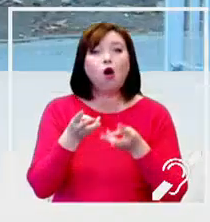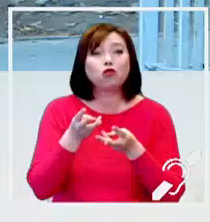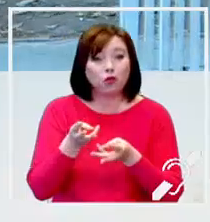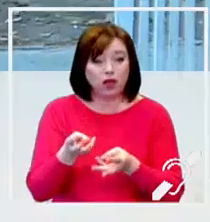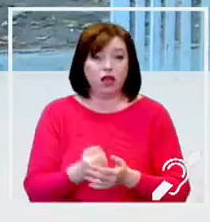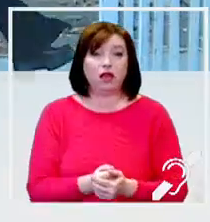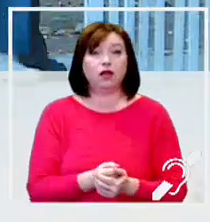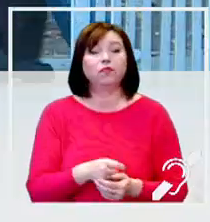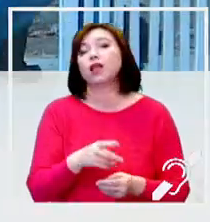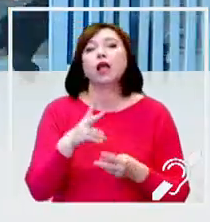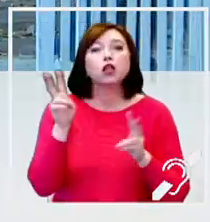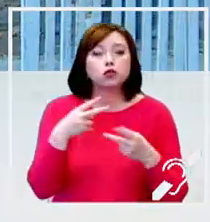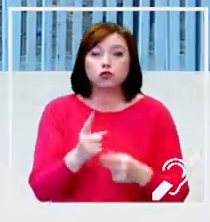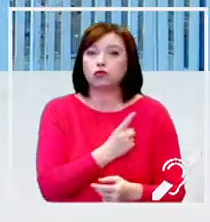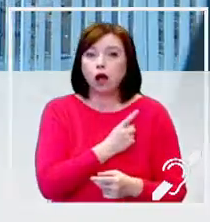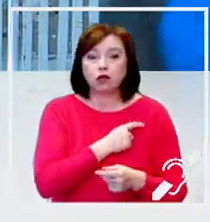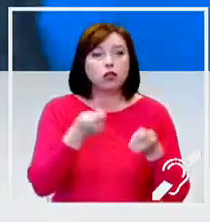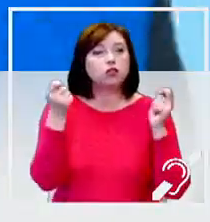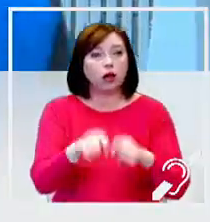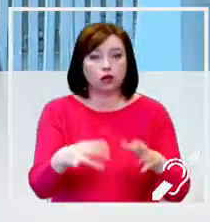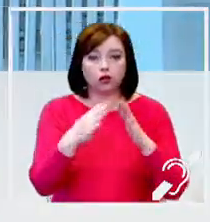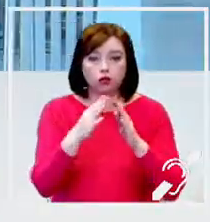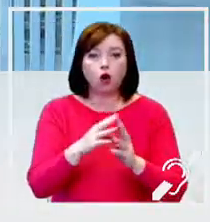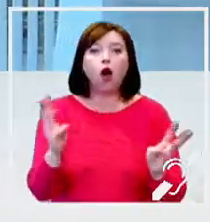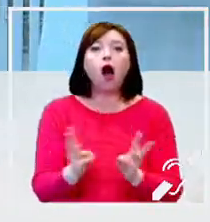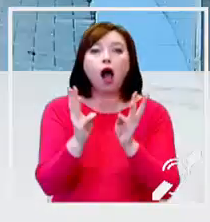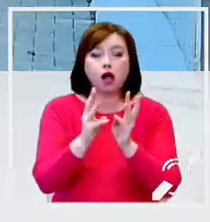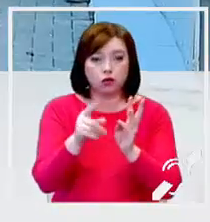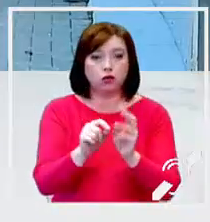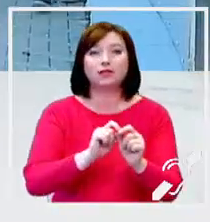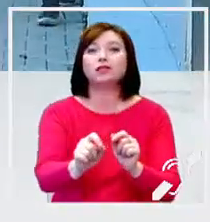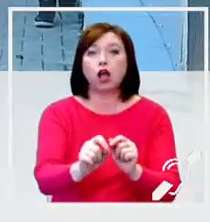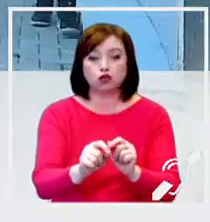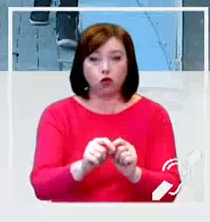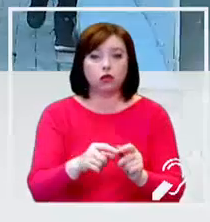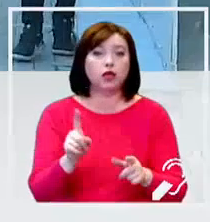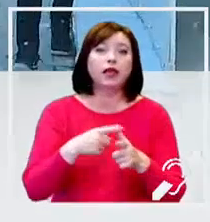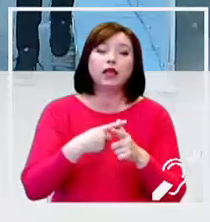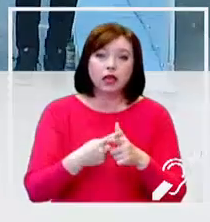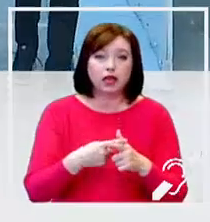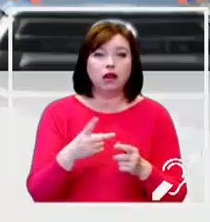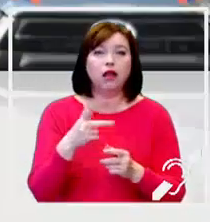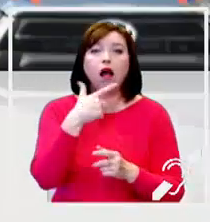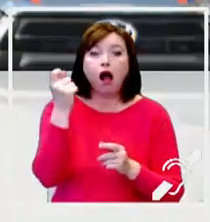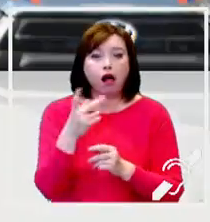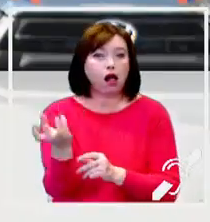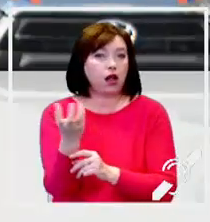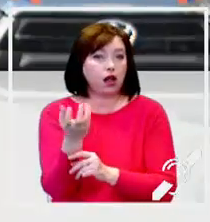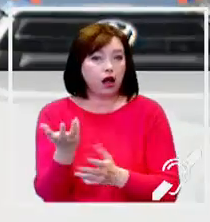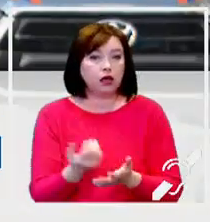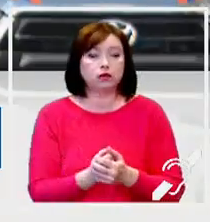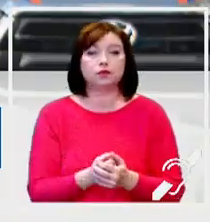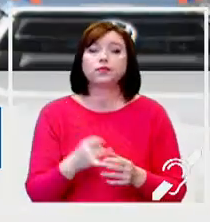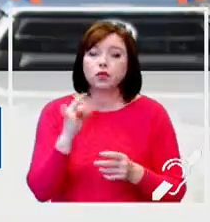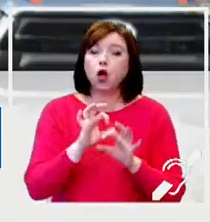încălzire, să nu-i lase de unei singuri încuiați în casă cu focul conectat în sobă sau cu aragazul pornit, de asemenea să